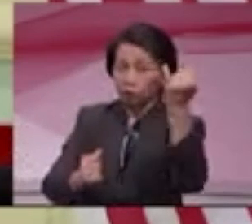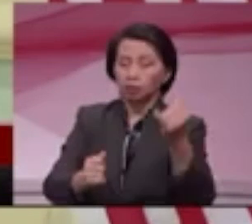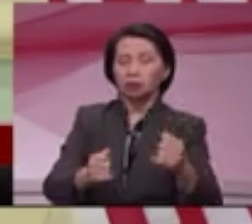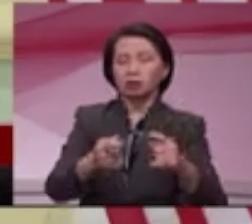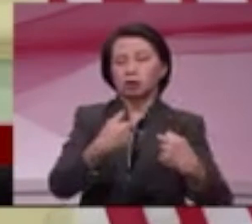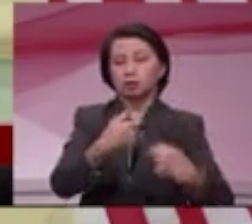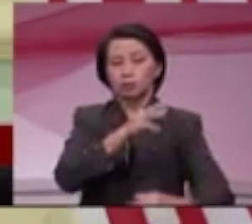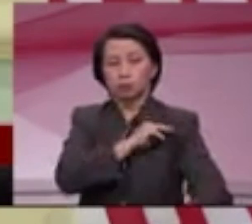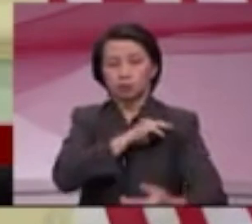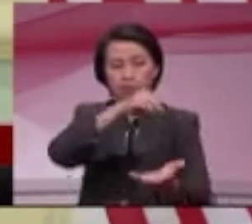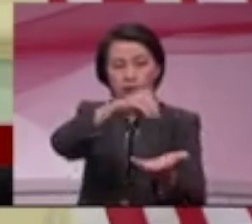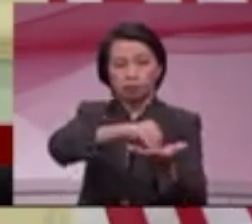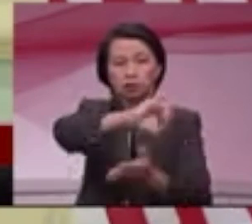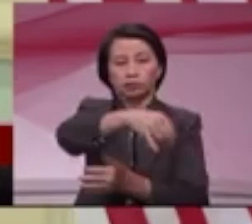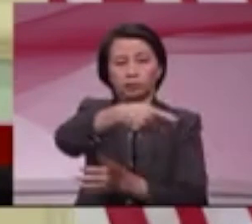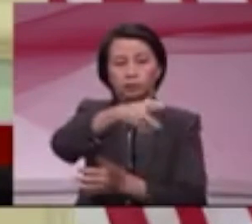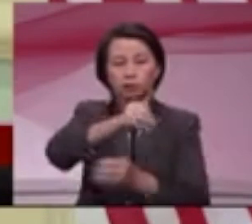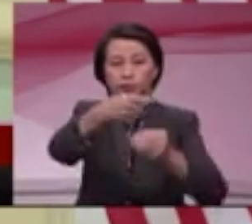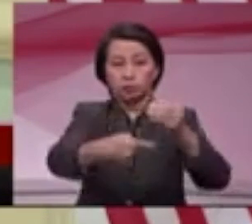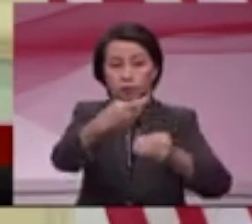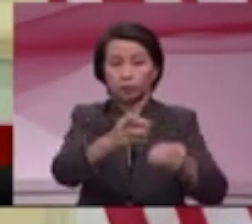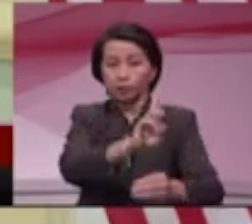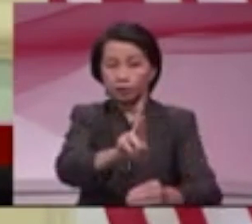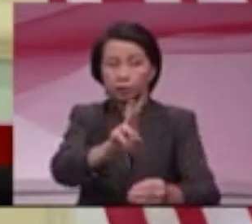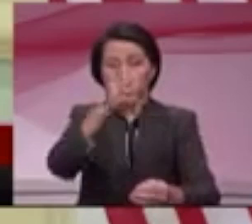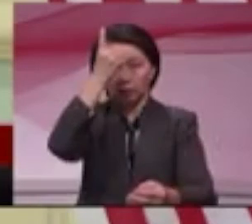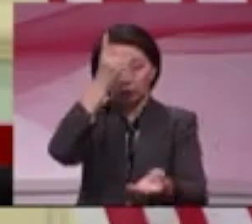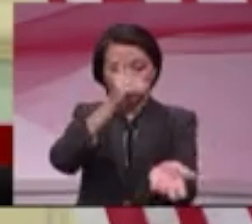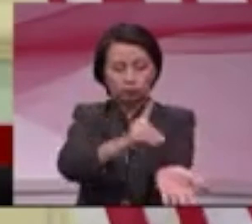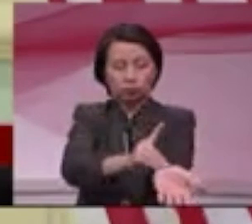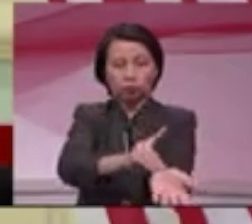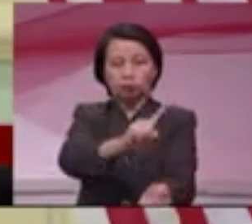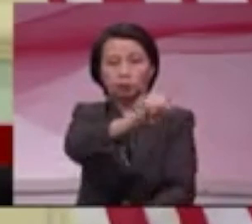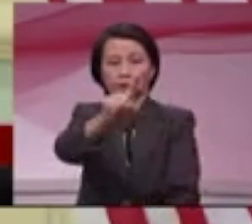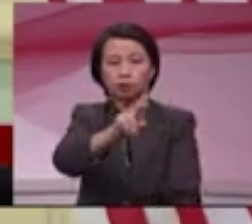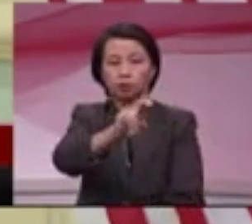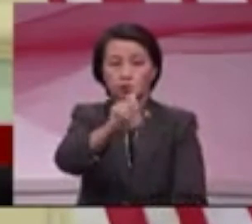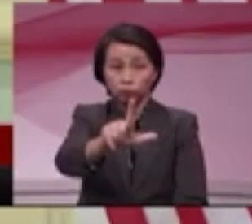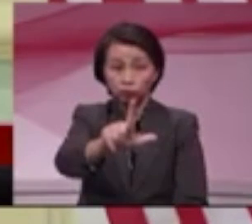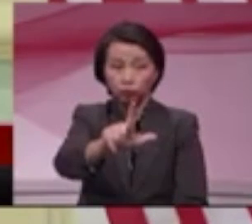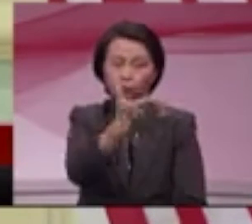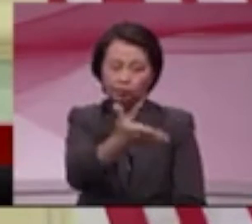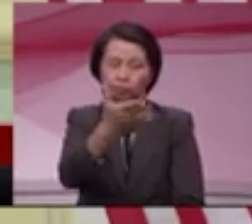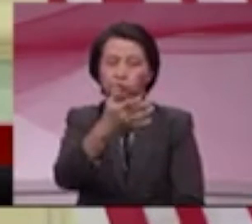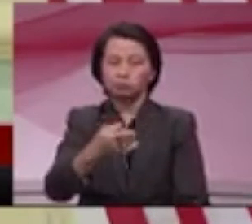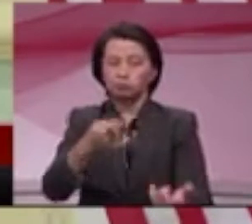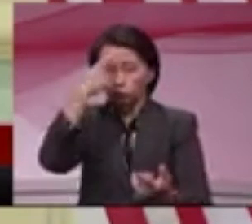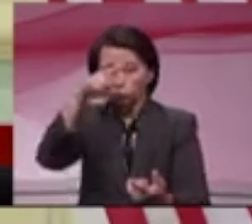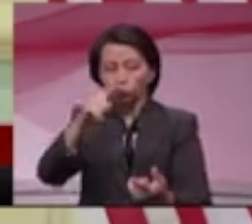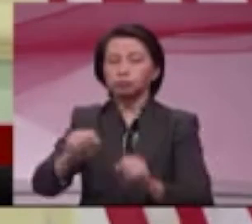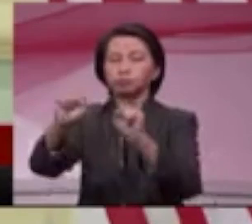Jabatan Perdana Menteri Hal Ehwal Agama, Datuk Dr. Zulkifli Muhammad Al-Bakri,